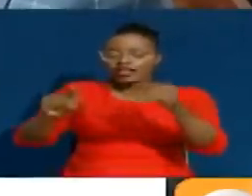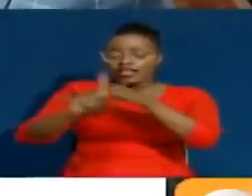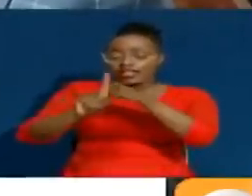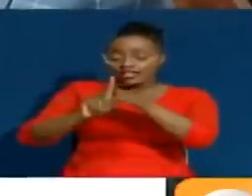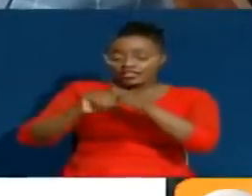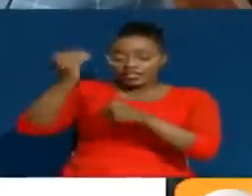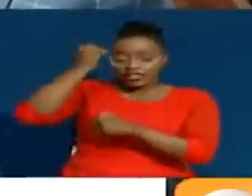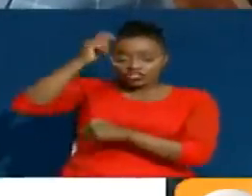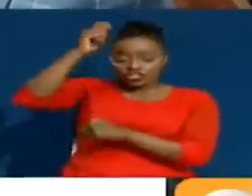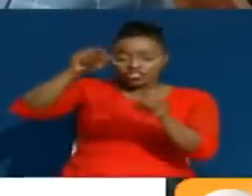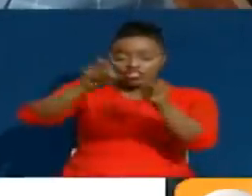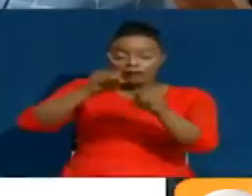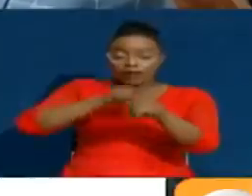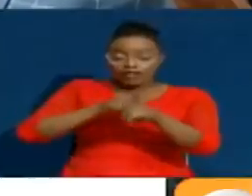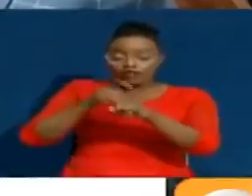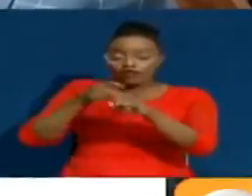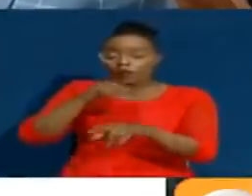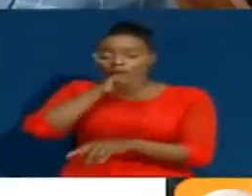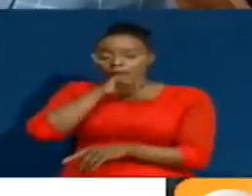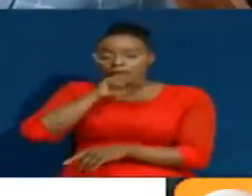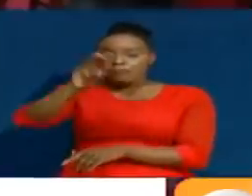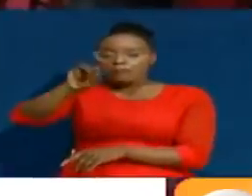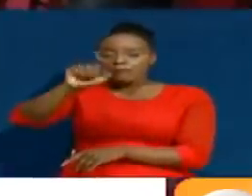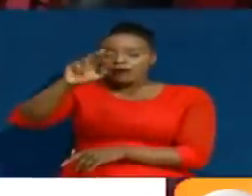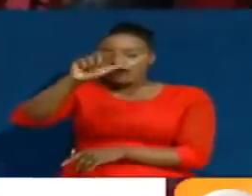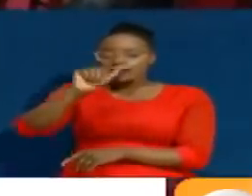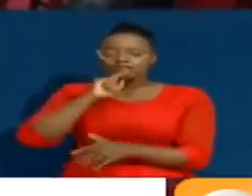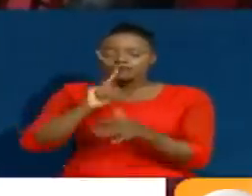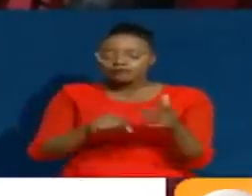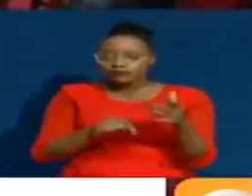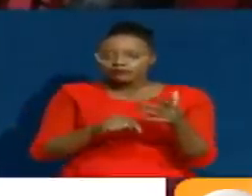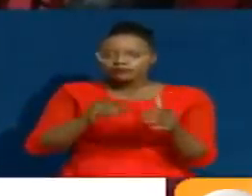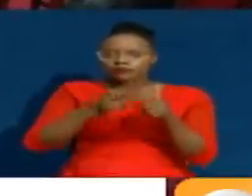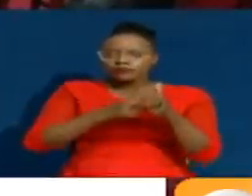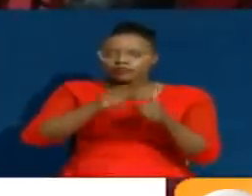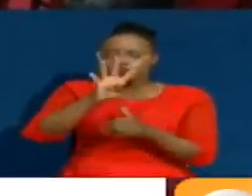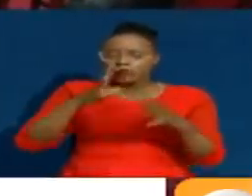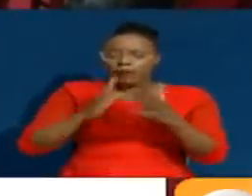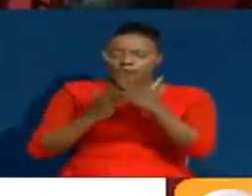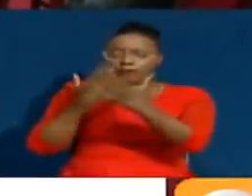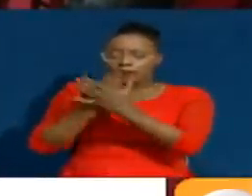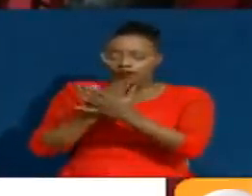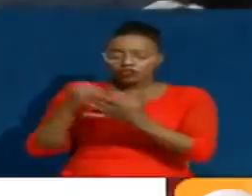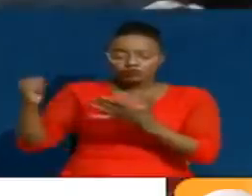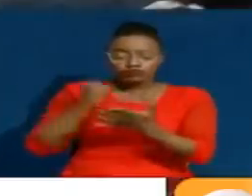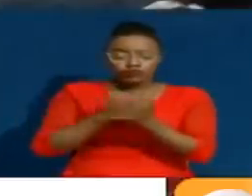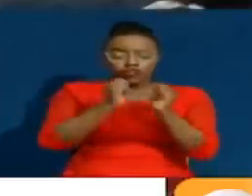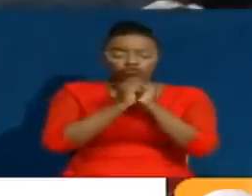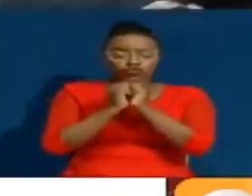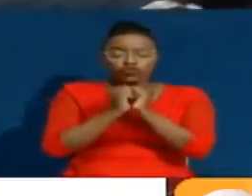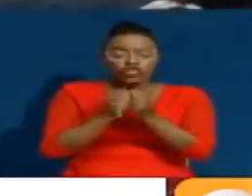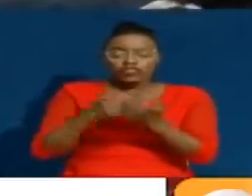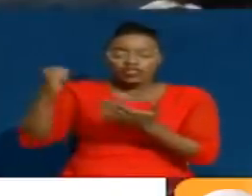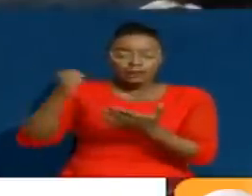sita hao. Wakati huo, kulingana na rais, Maraga alisisitiza sharti wanasheria 44 waliopendekezwa wateuliwe kwa pamoja